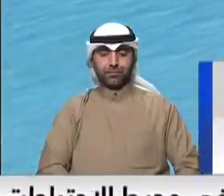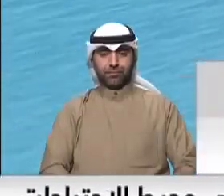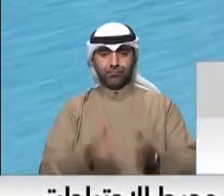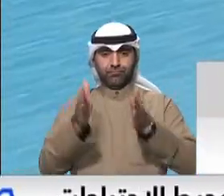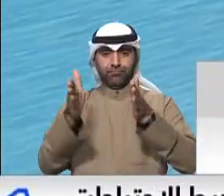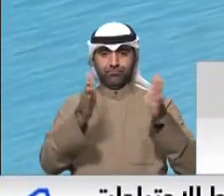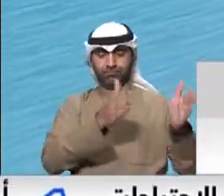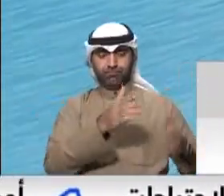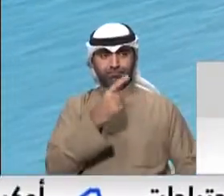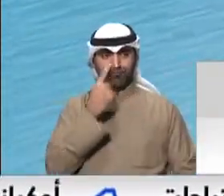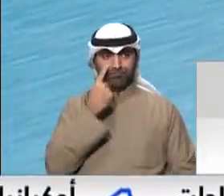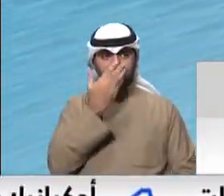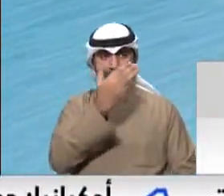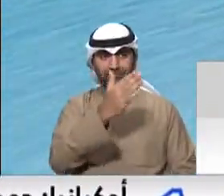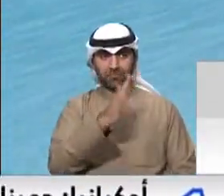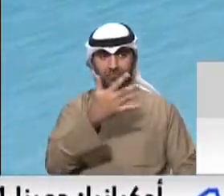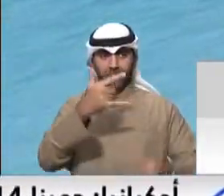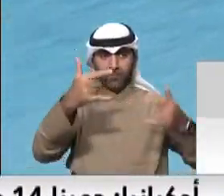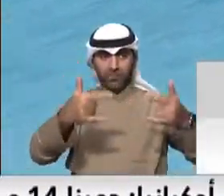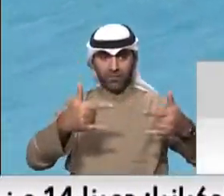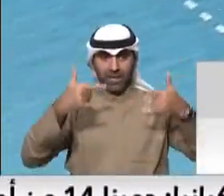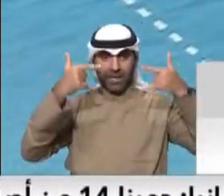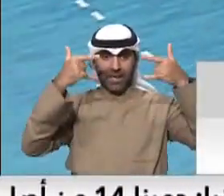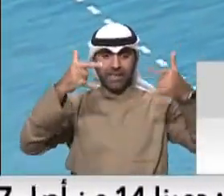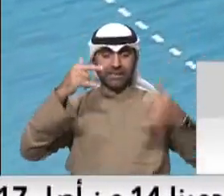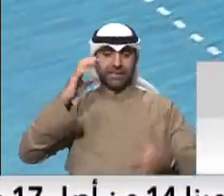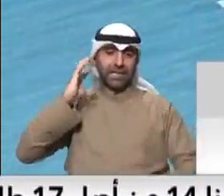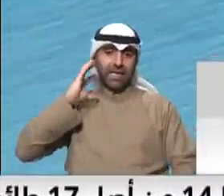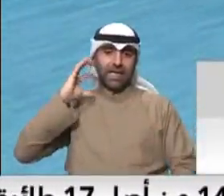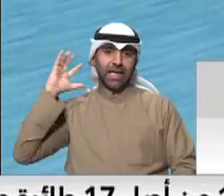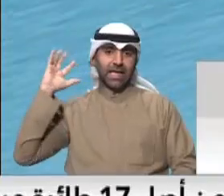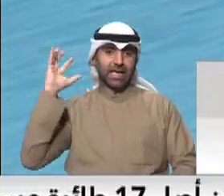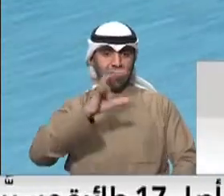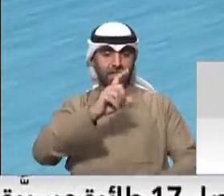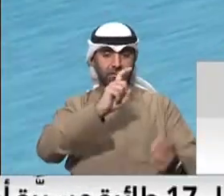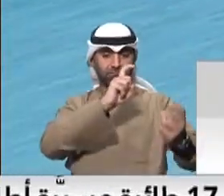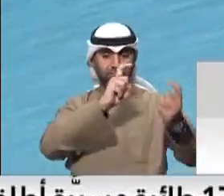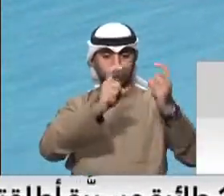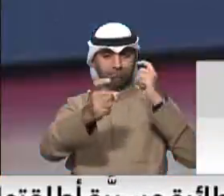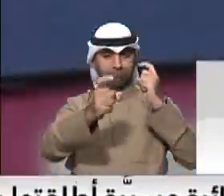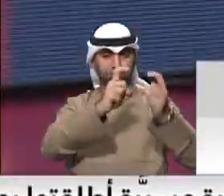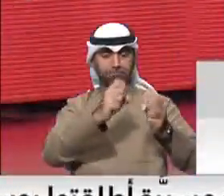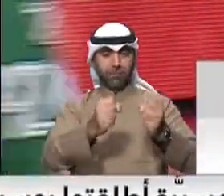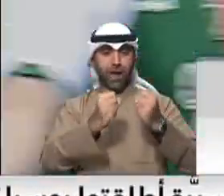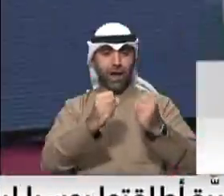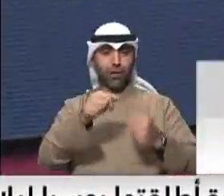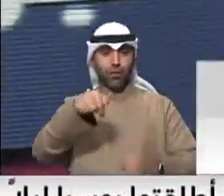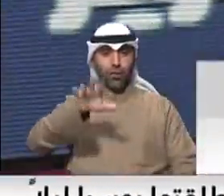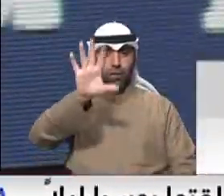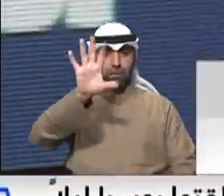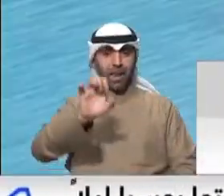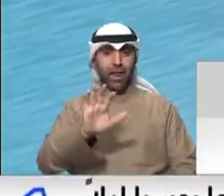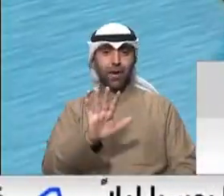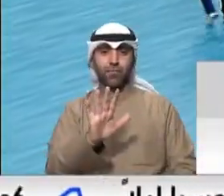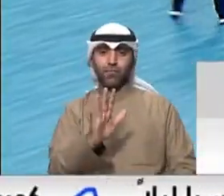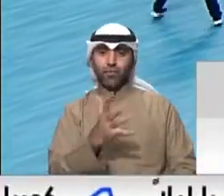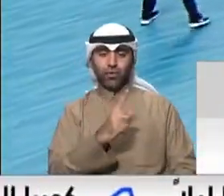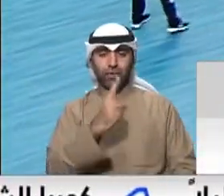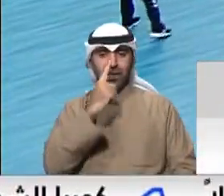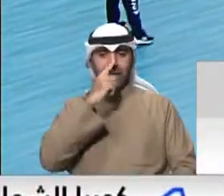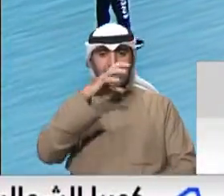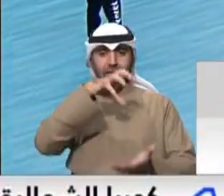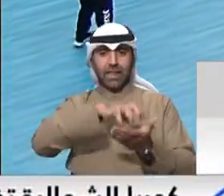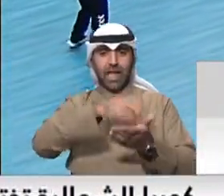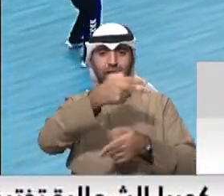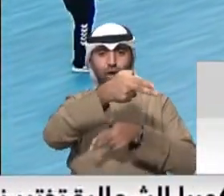استهل نادي الكويت حمله الدفاع عن اللقب المتوج به الموسم الماضي بفوز كبير على نظيره العربي بنتيجه